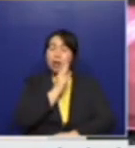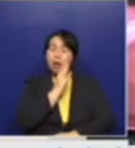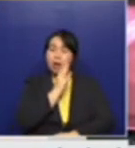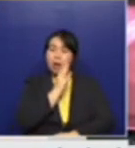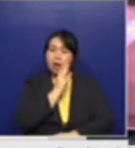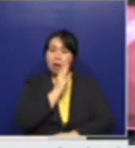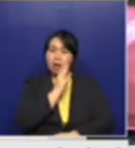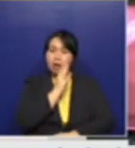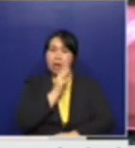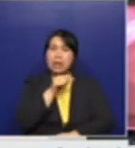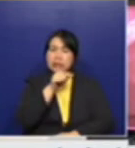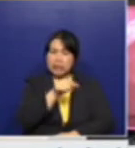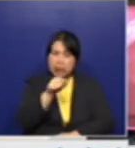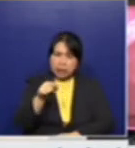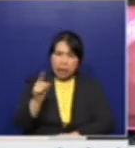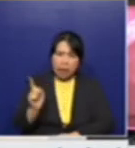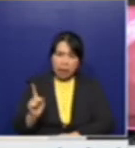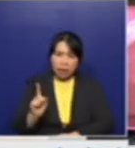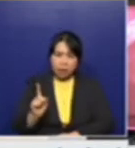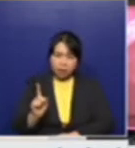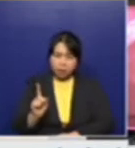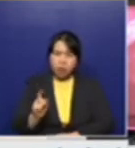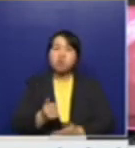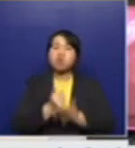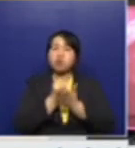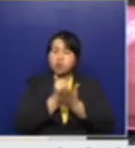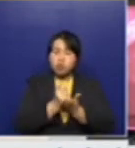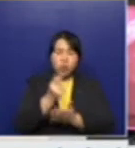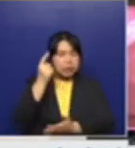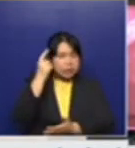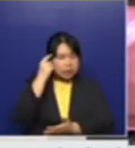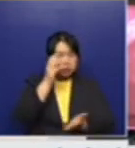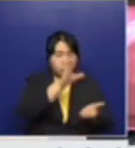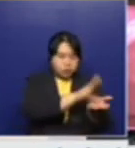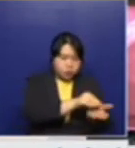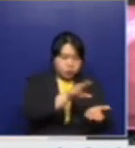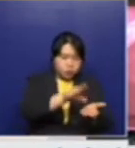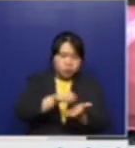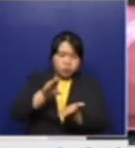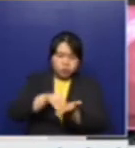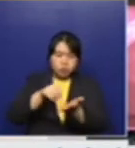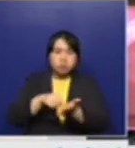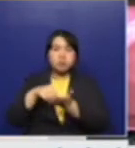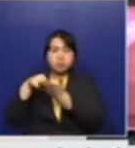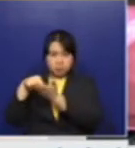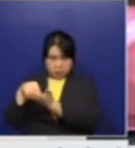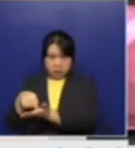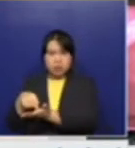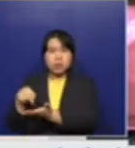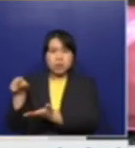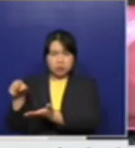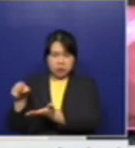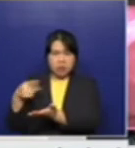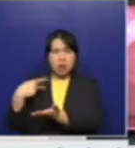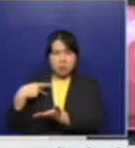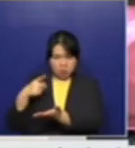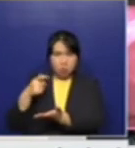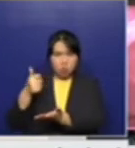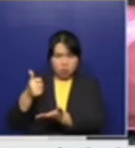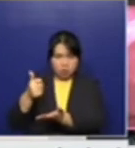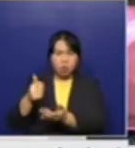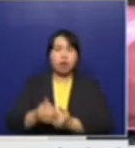ต่างๆก็ขอให้ช่วยกันนำความคิดเห็นหรือรัฐบาลรับฟังแล้วแก้ปัญหาซึ่งจะเป็นประโยชน์ของประเทศช